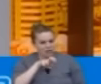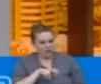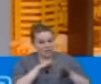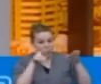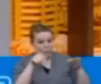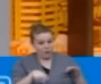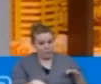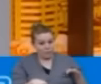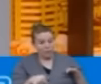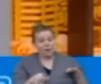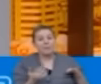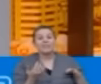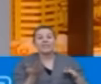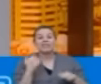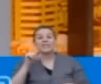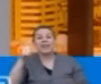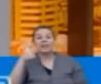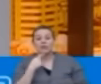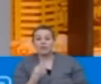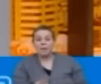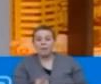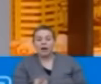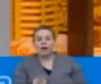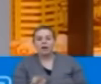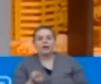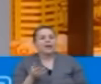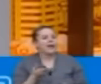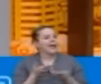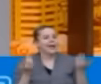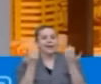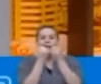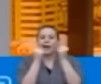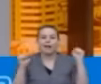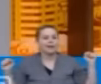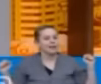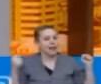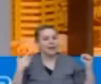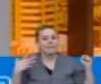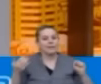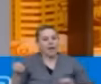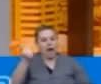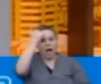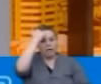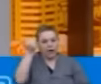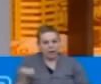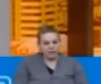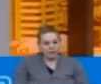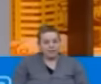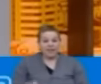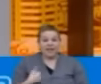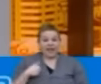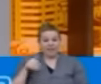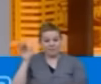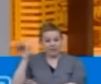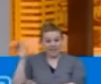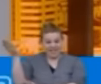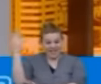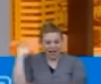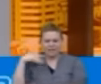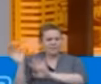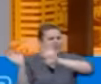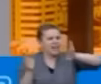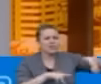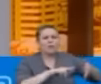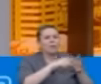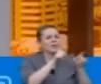באולפן כשהייתי הראשון שאמר שאין חנינה בלי חרטה. ואני פניתי אז, עזוב את